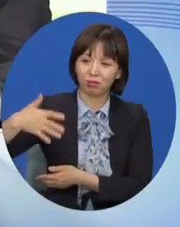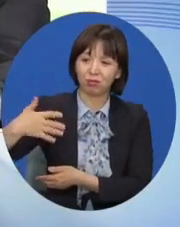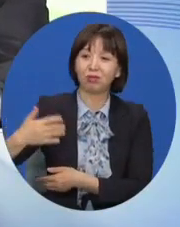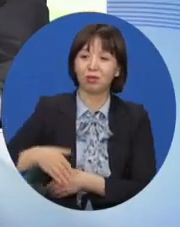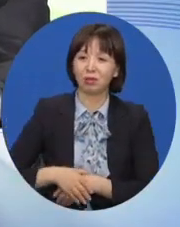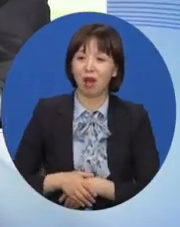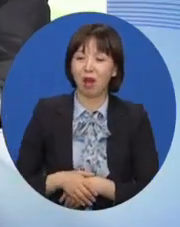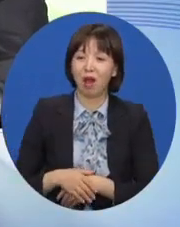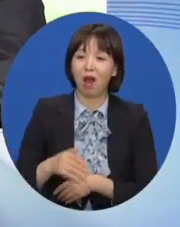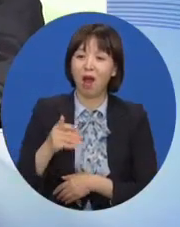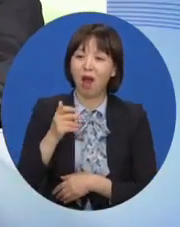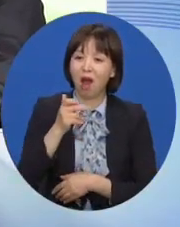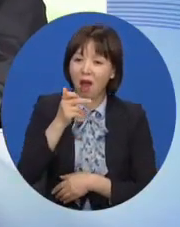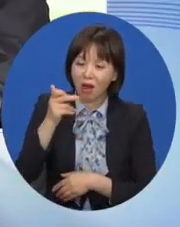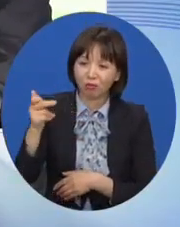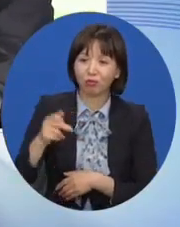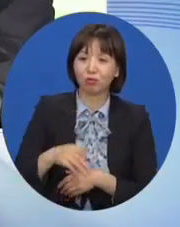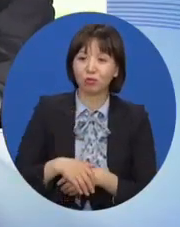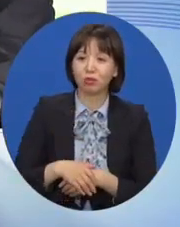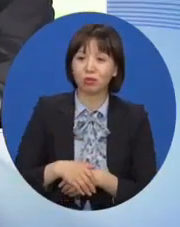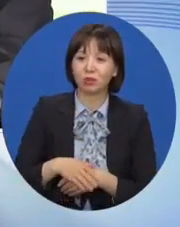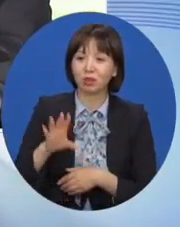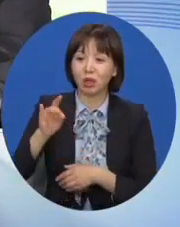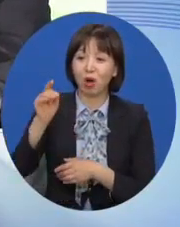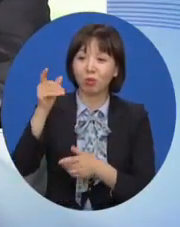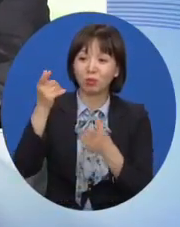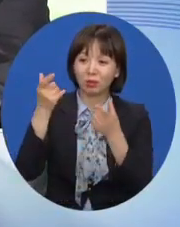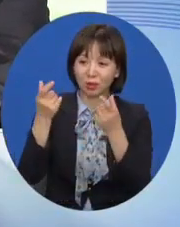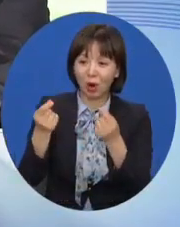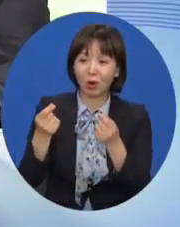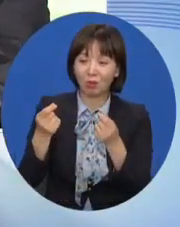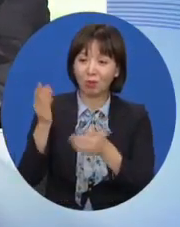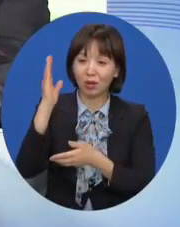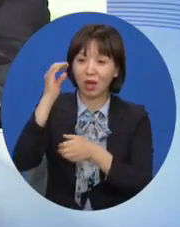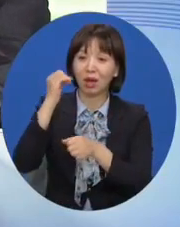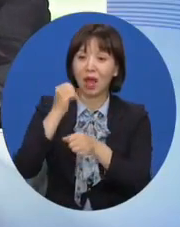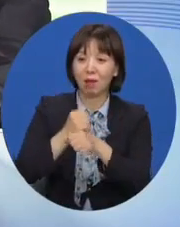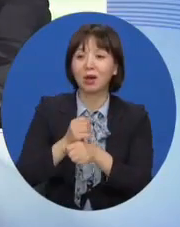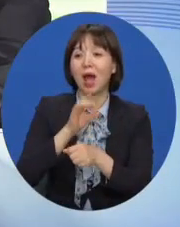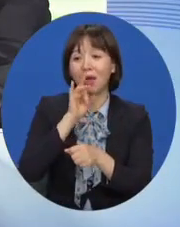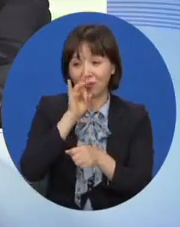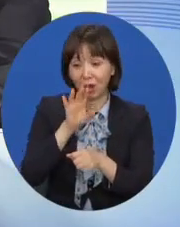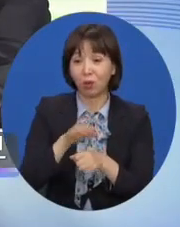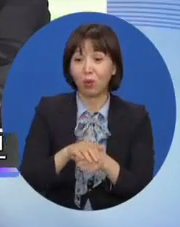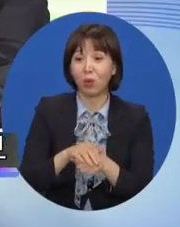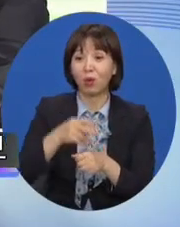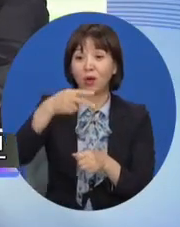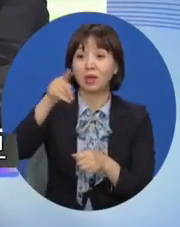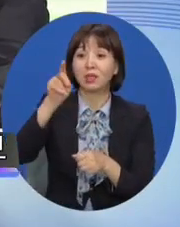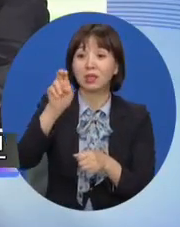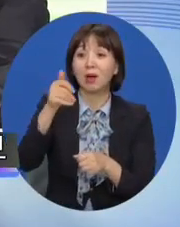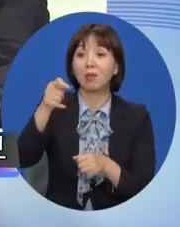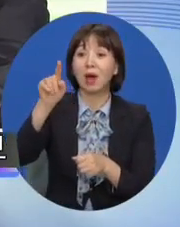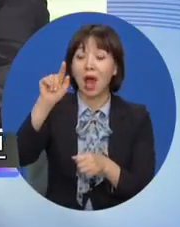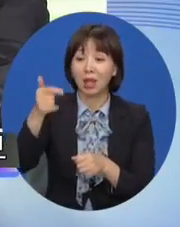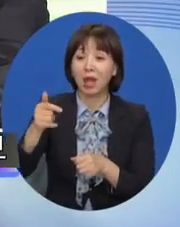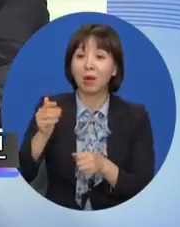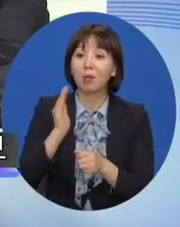아주 이 서론처럼 얘기하기에서는 이제 안 되고 삼한의